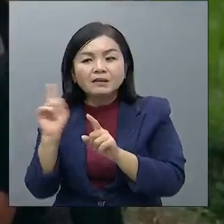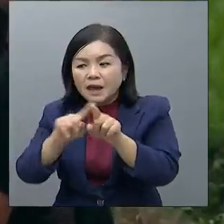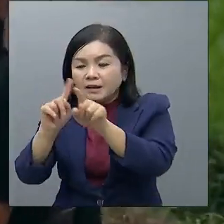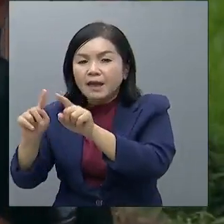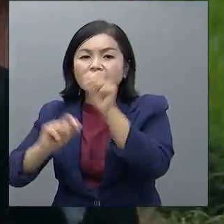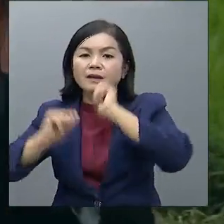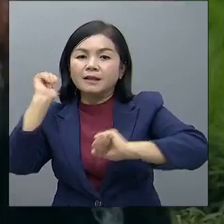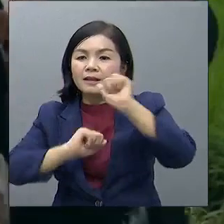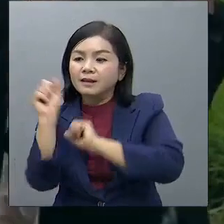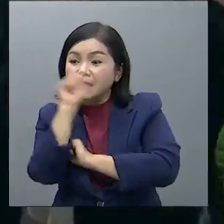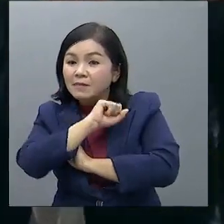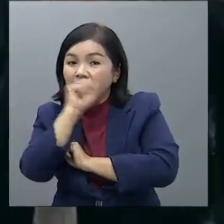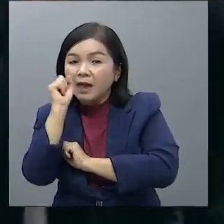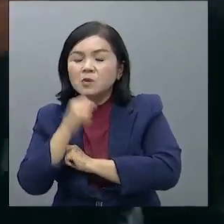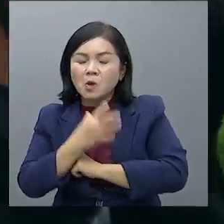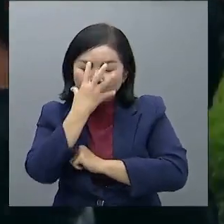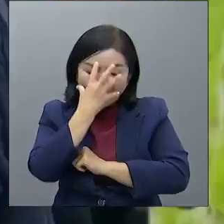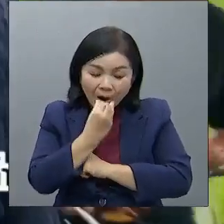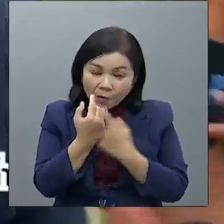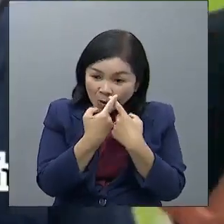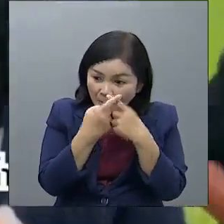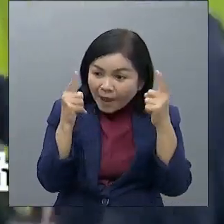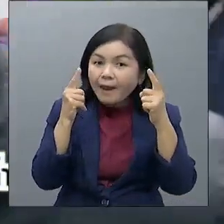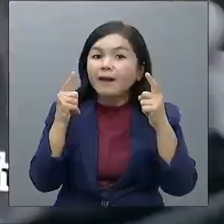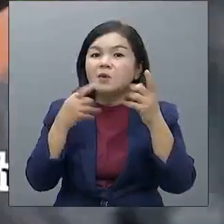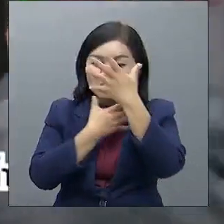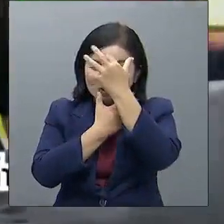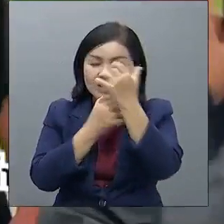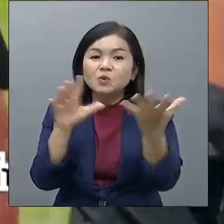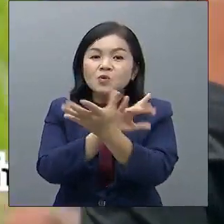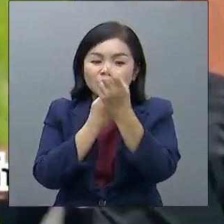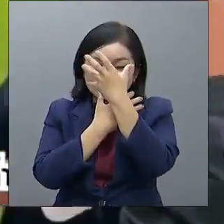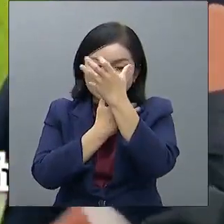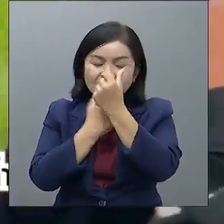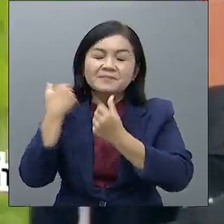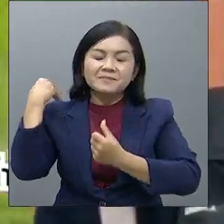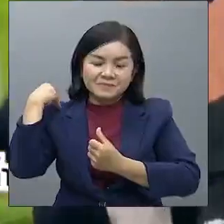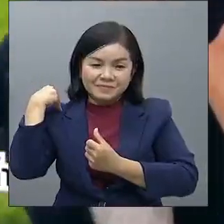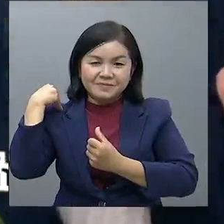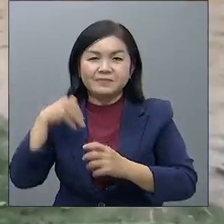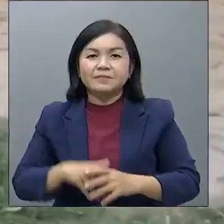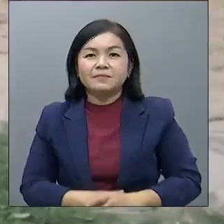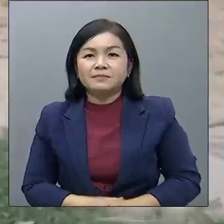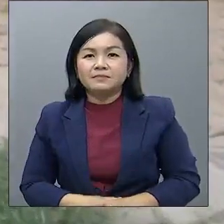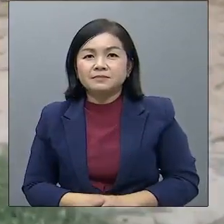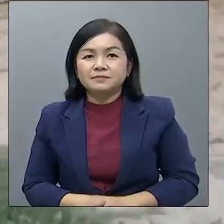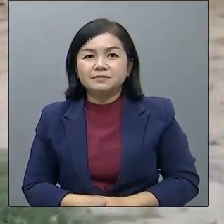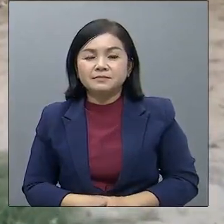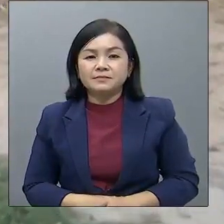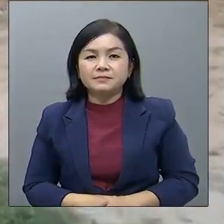ากเอาดีทางขายเศร้าแล้วความแปลกก็ขายได้ในยุคนี้ด้วยเหมือนกันค่ะ แอบฟังเข้าไปชิดๆไ